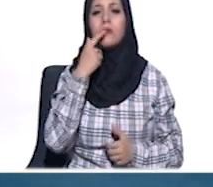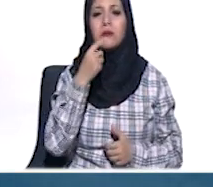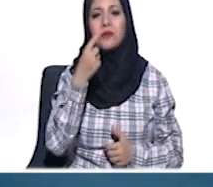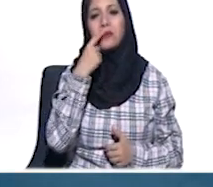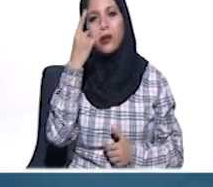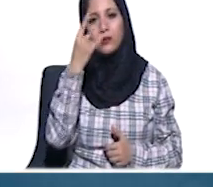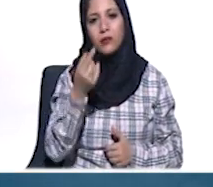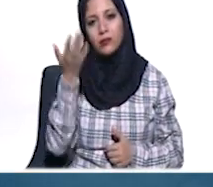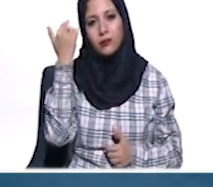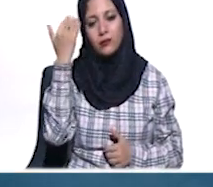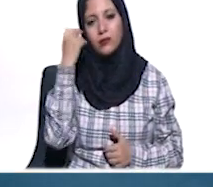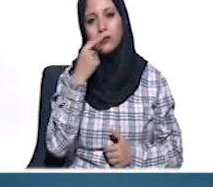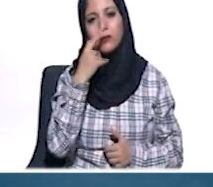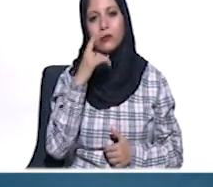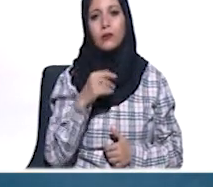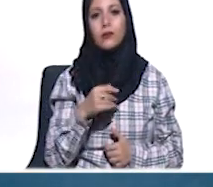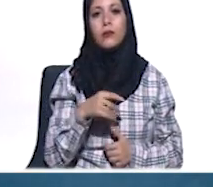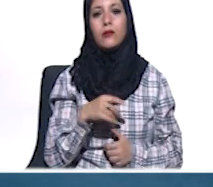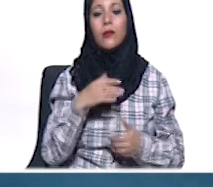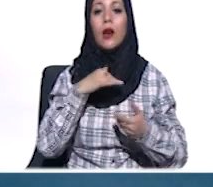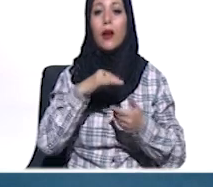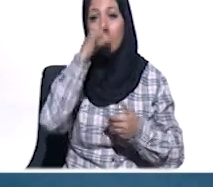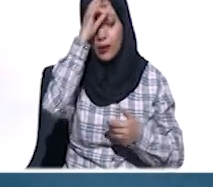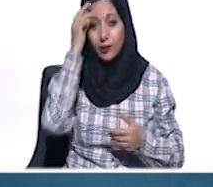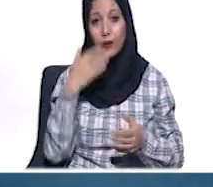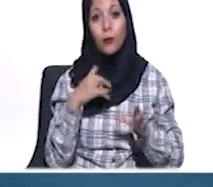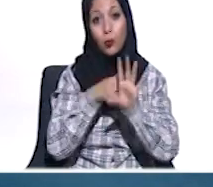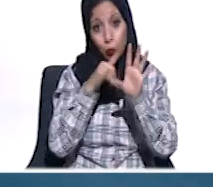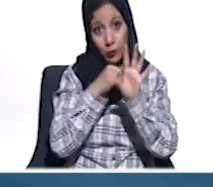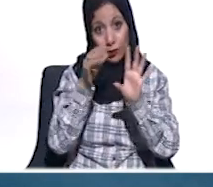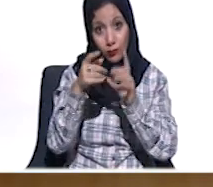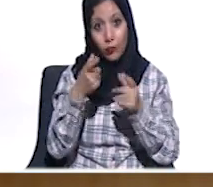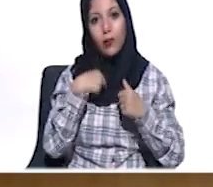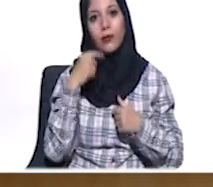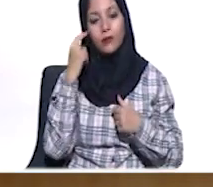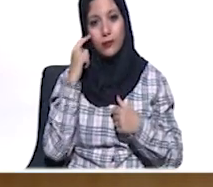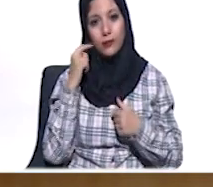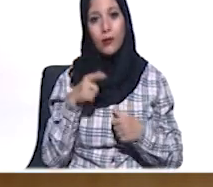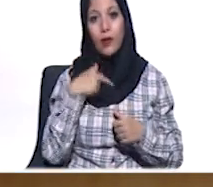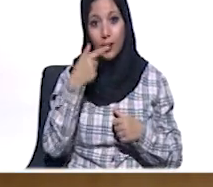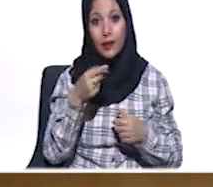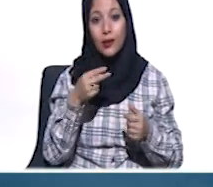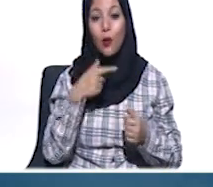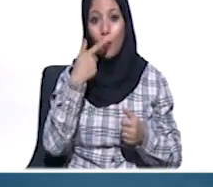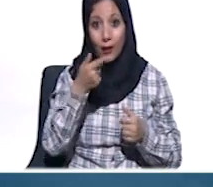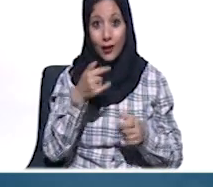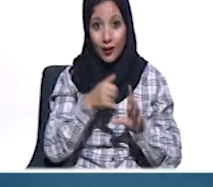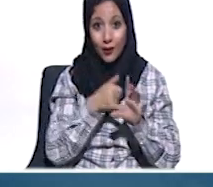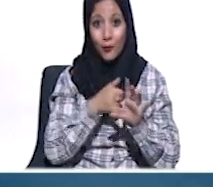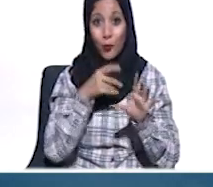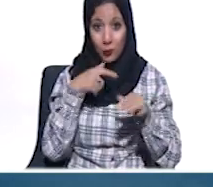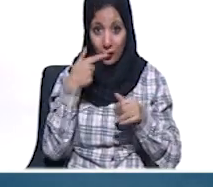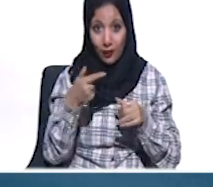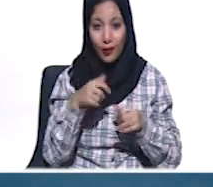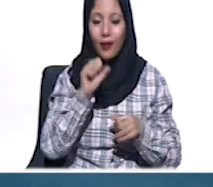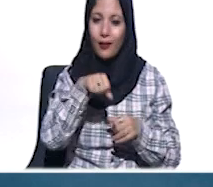خدتيه؟ اه. وكمان قال لي كمان ساعة الخطوبة. وهو ساعة الخطوبة قال لك انا هتجوز عليكي؟ اه قال لي